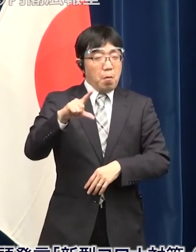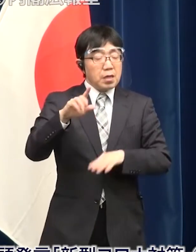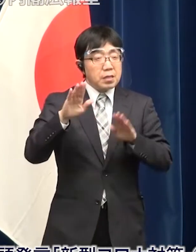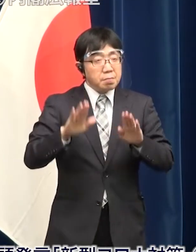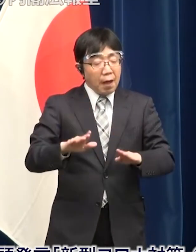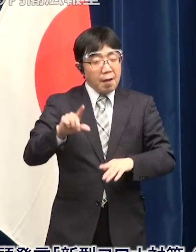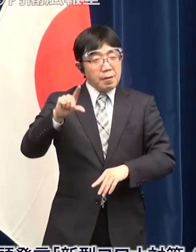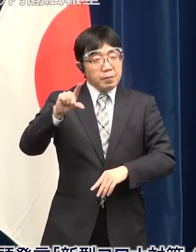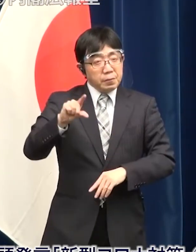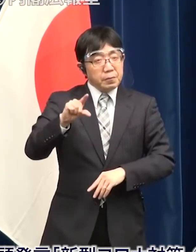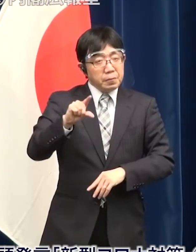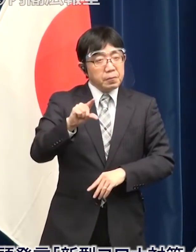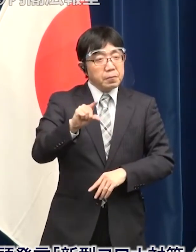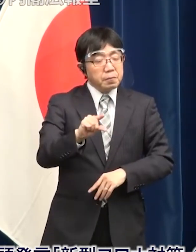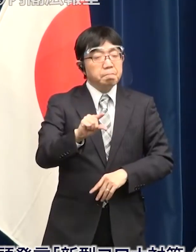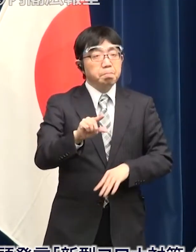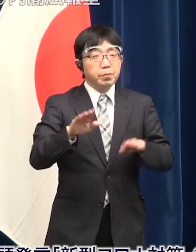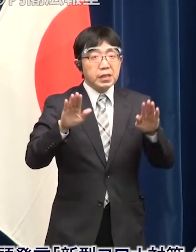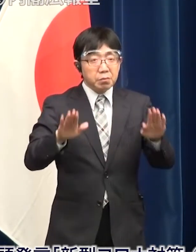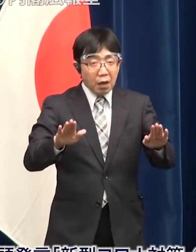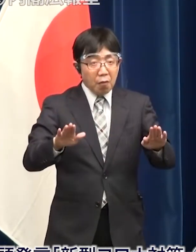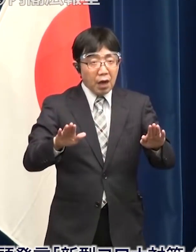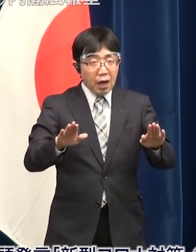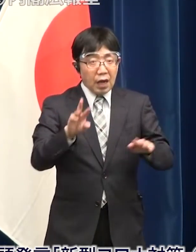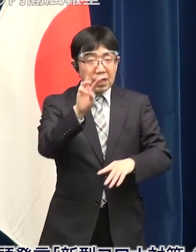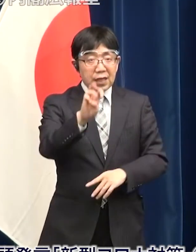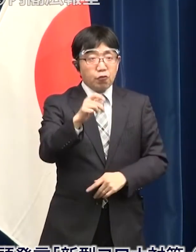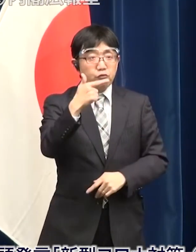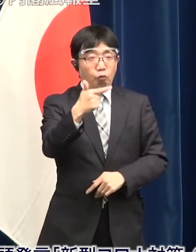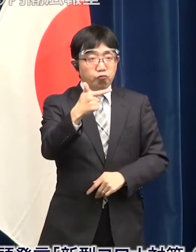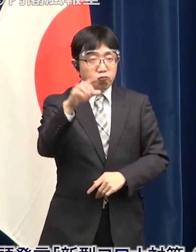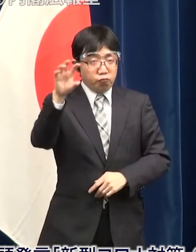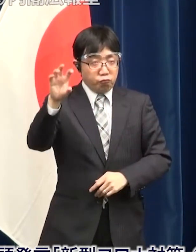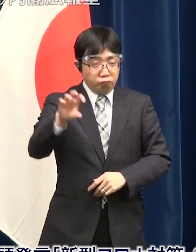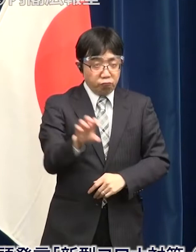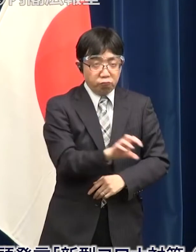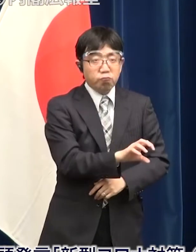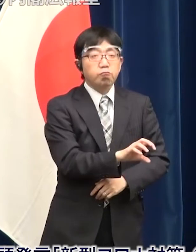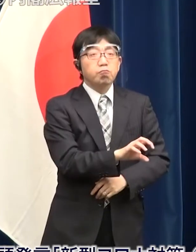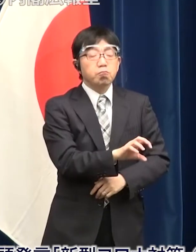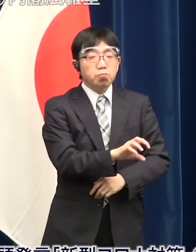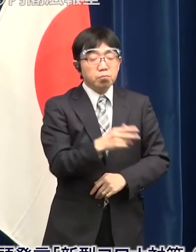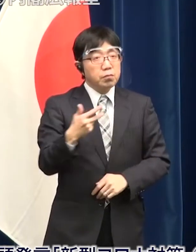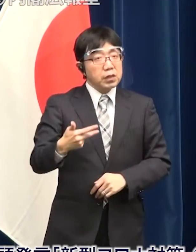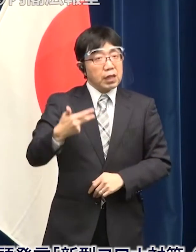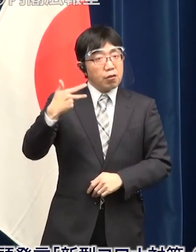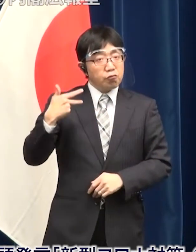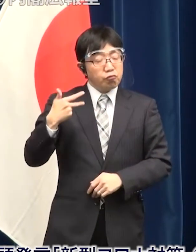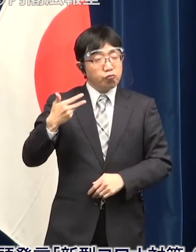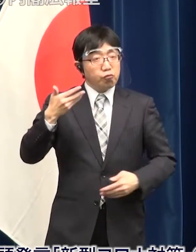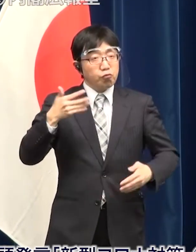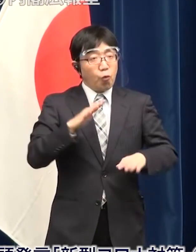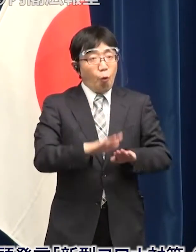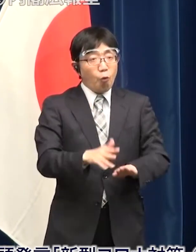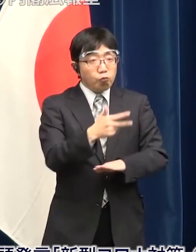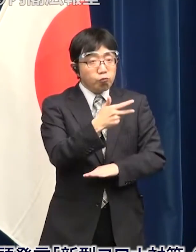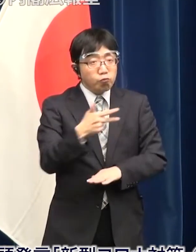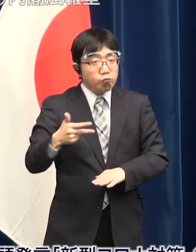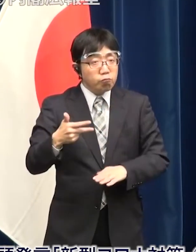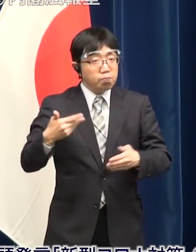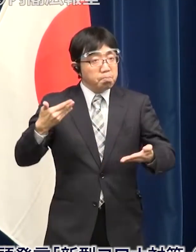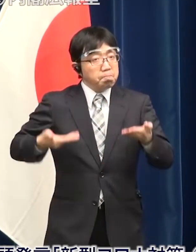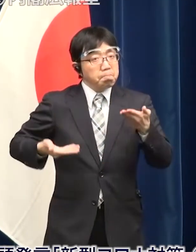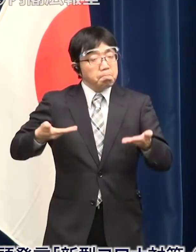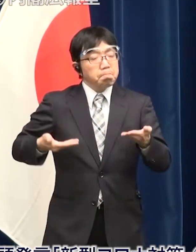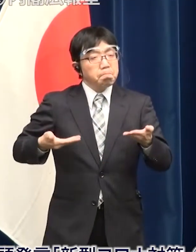現在36の都道府県で先週と今週の比較に